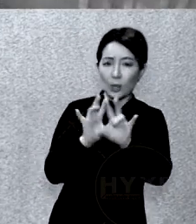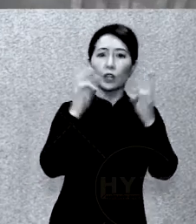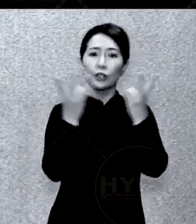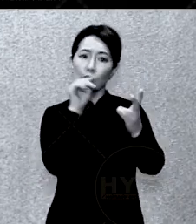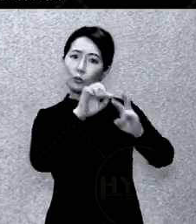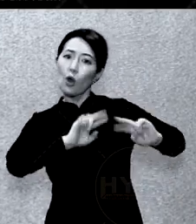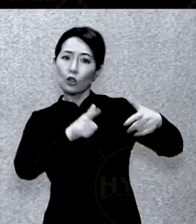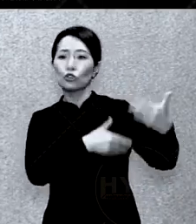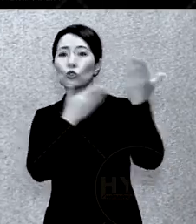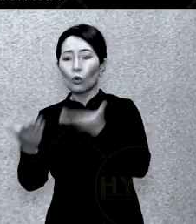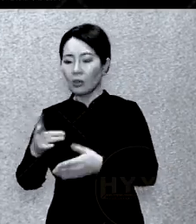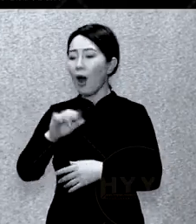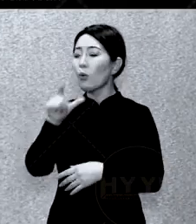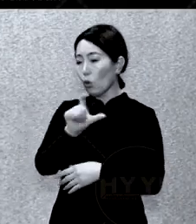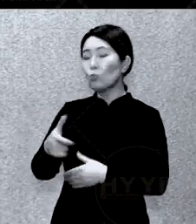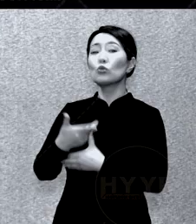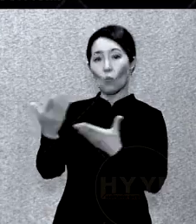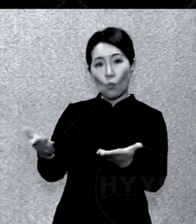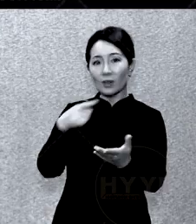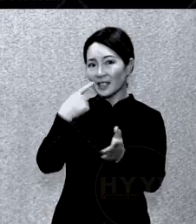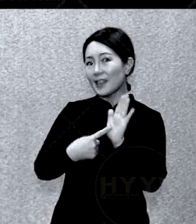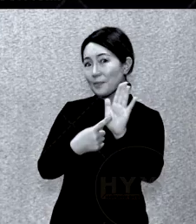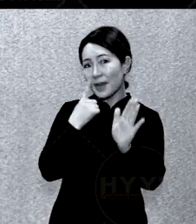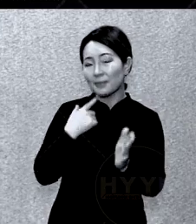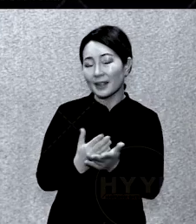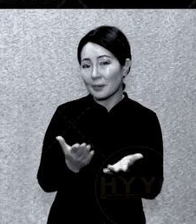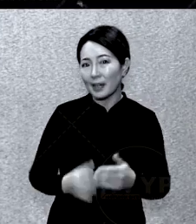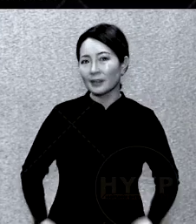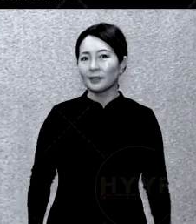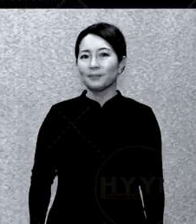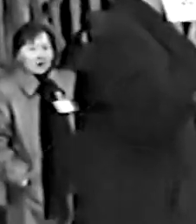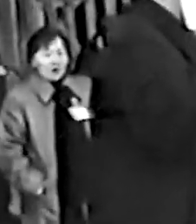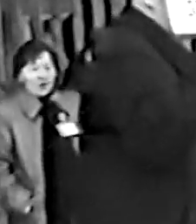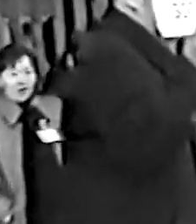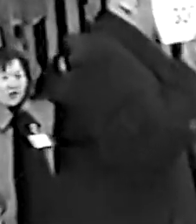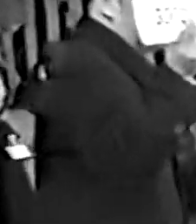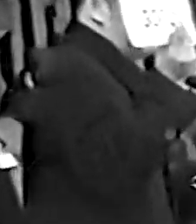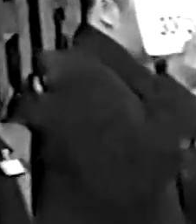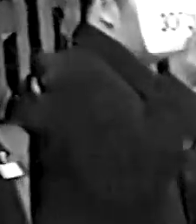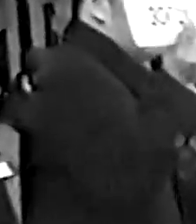томоохон өөрчлөлтийг авчирсан ийм гавьяатай хүмүүс юм шүү гэж бас хэлмээр санагддаг юм аа.